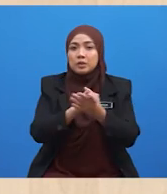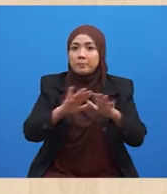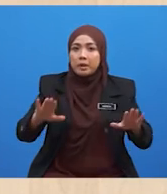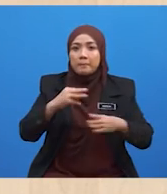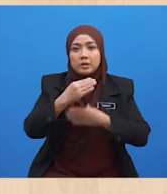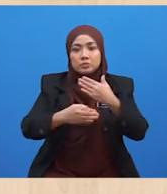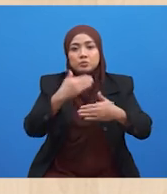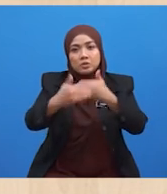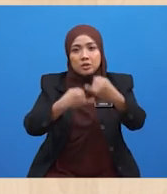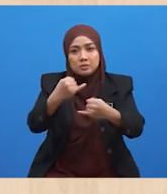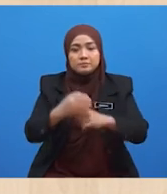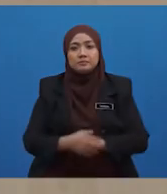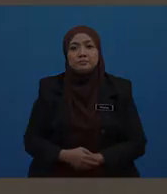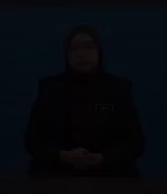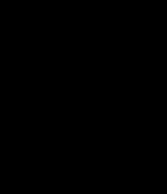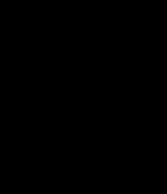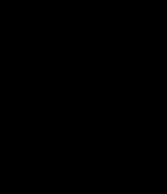selamat Maju Jaya